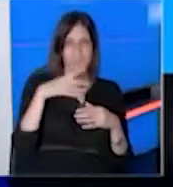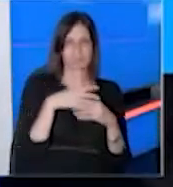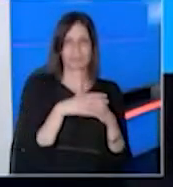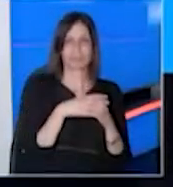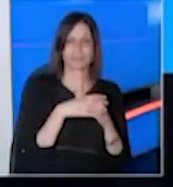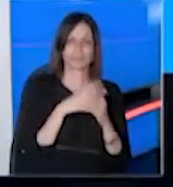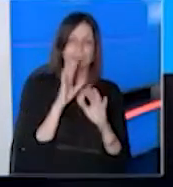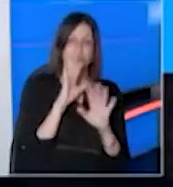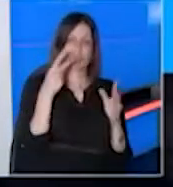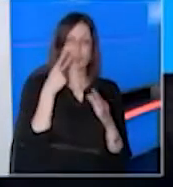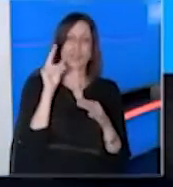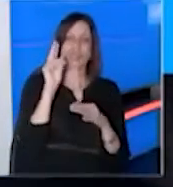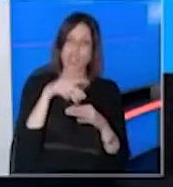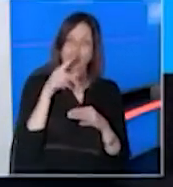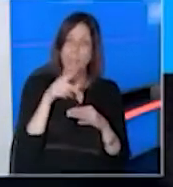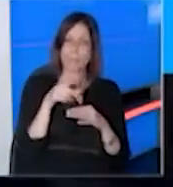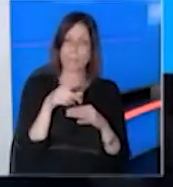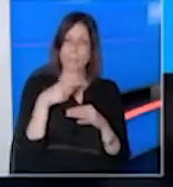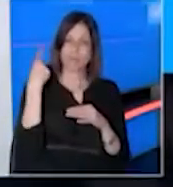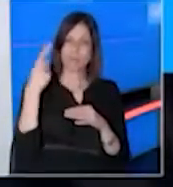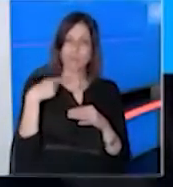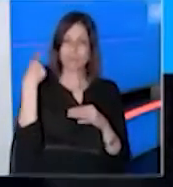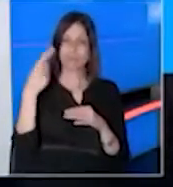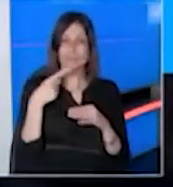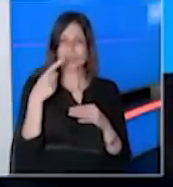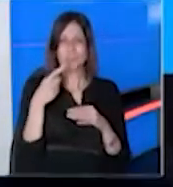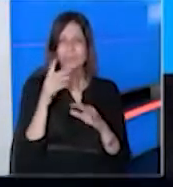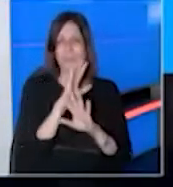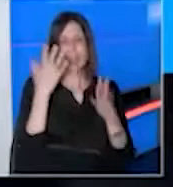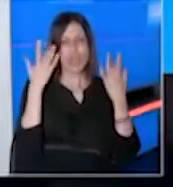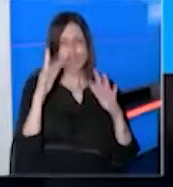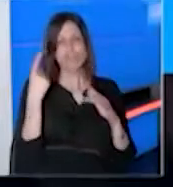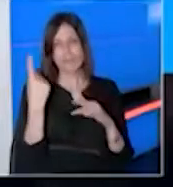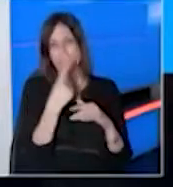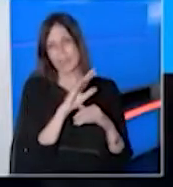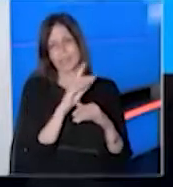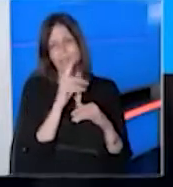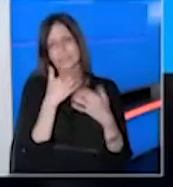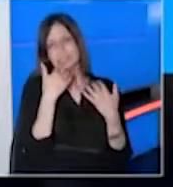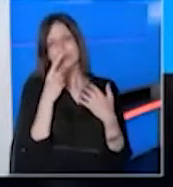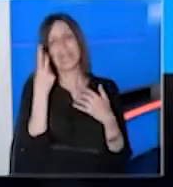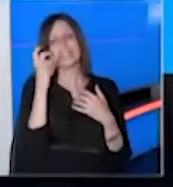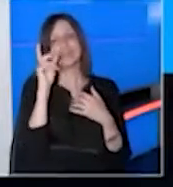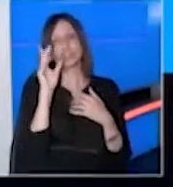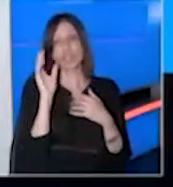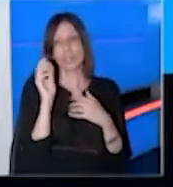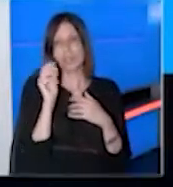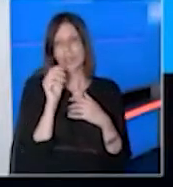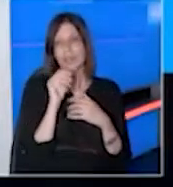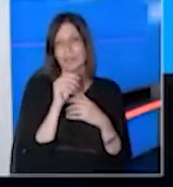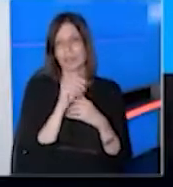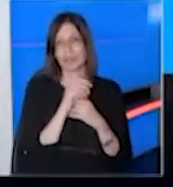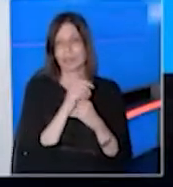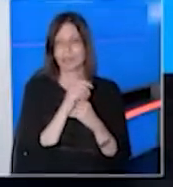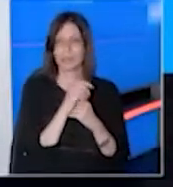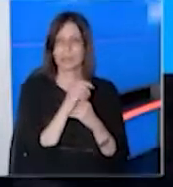למיזם, פתאום אתה רואה, יש שם טורבינות, צמוד להר המסע, בלי להתחשב באף אחד, אגב, זה סיפור אחר, ל-20 שנה. לא עשית גילוי מאוד על הר